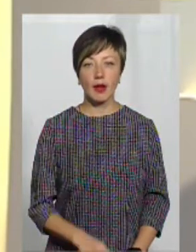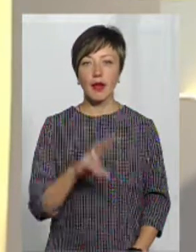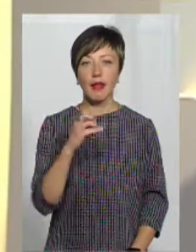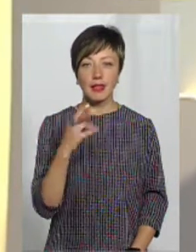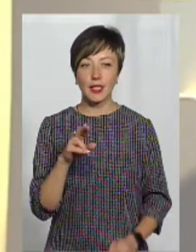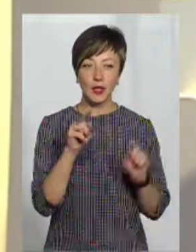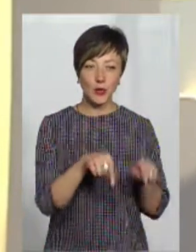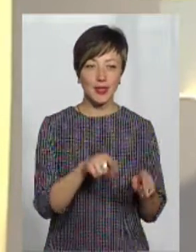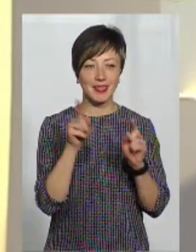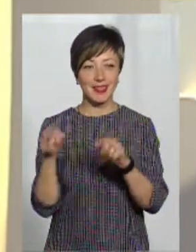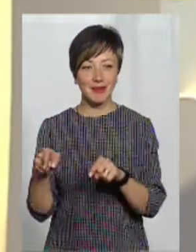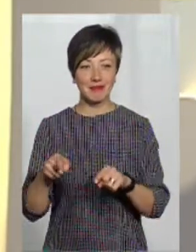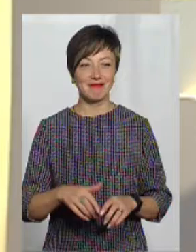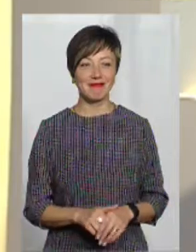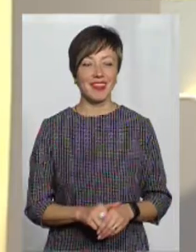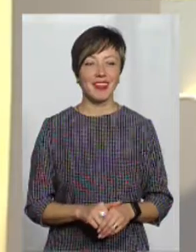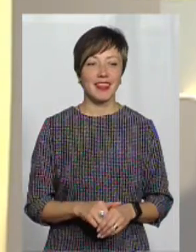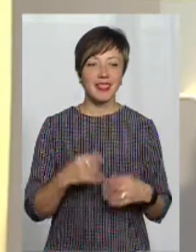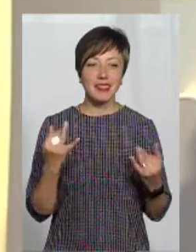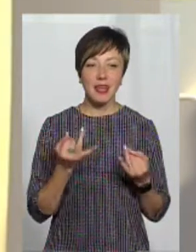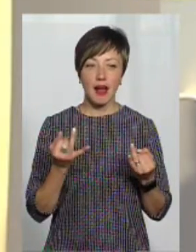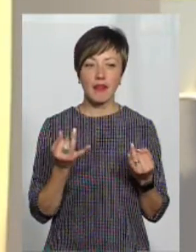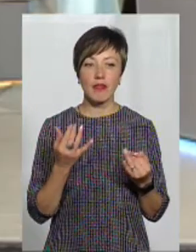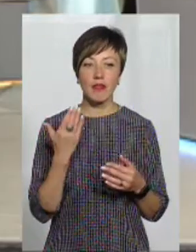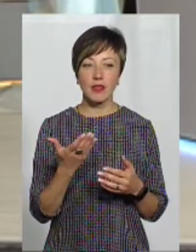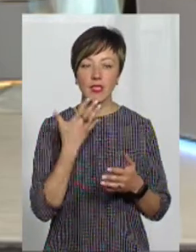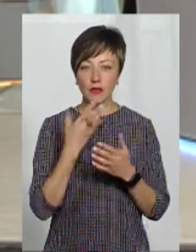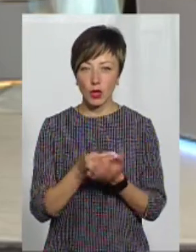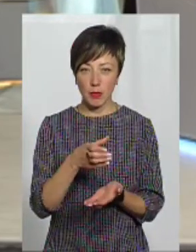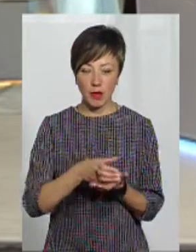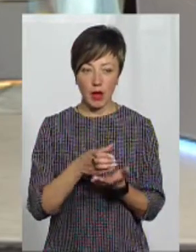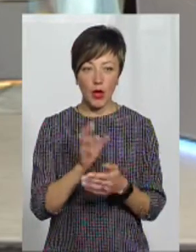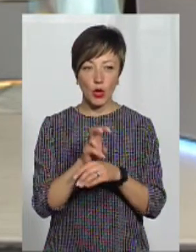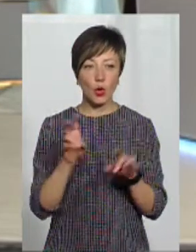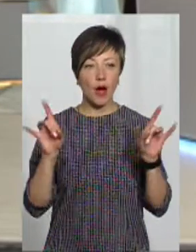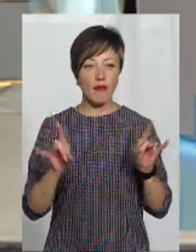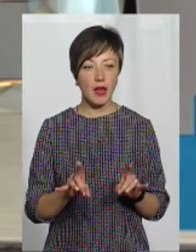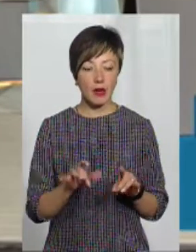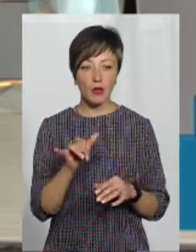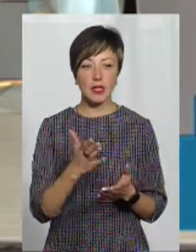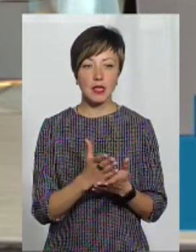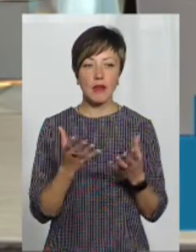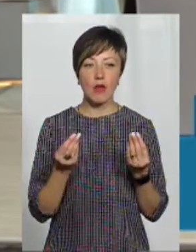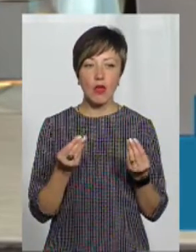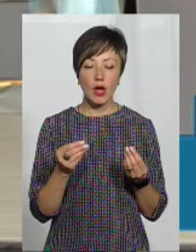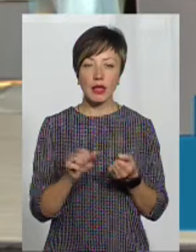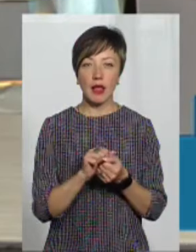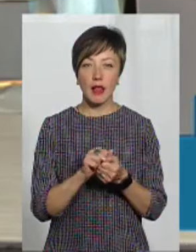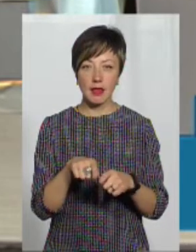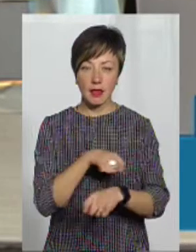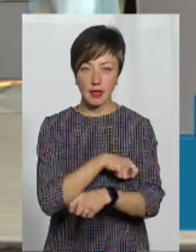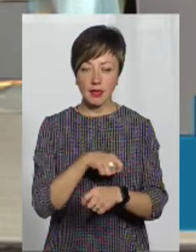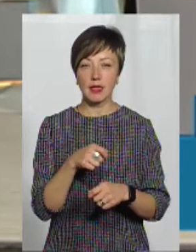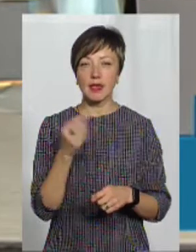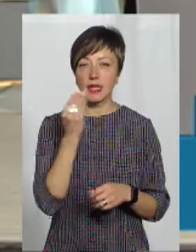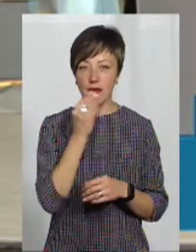Лесю, ви і тут, і там. Цікаво, ви ходите зі своїм гарнятком до кав'ярні, у вас є волога тканина замість